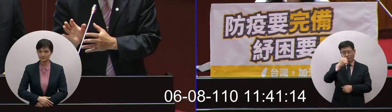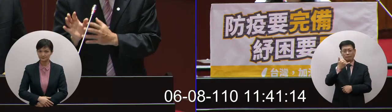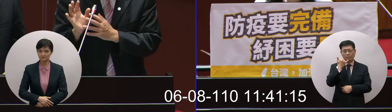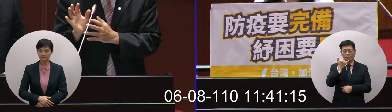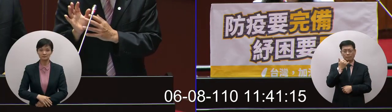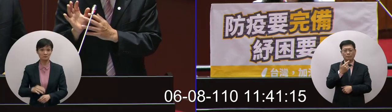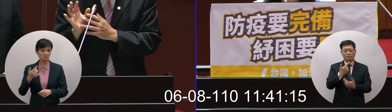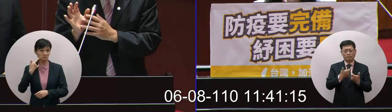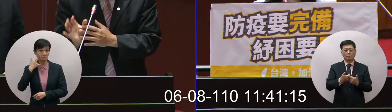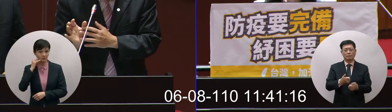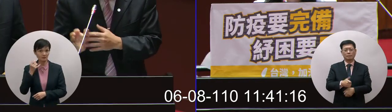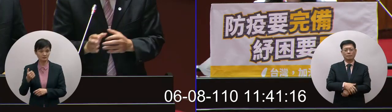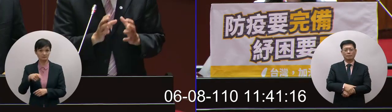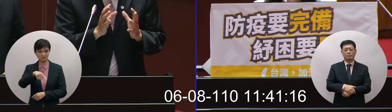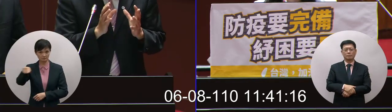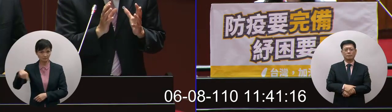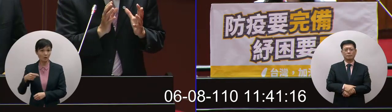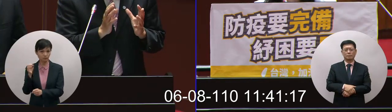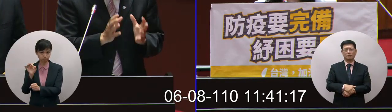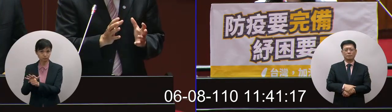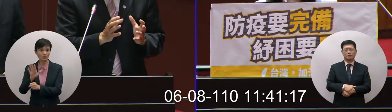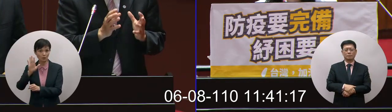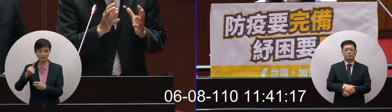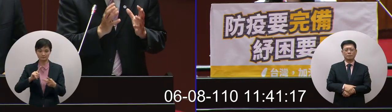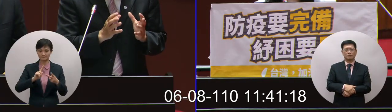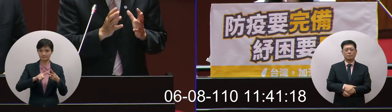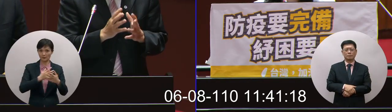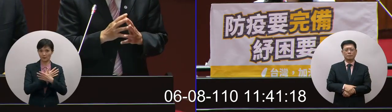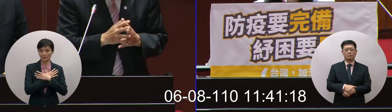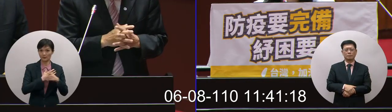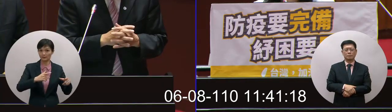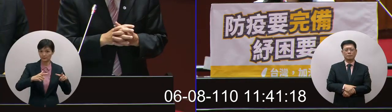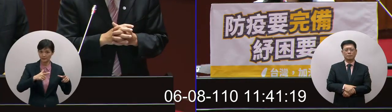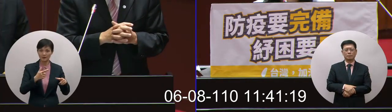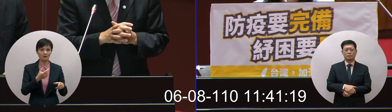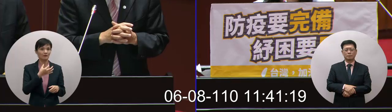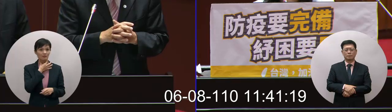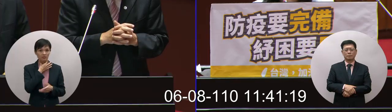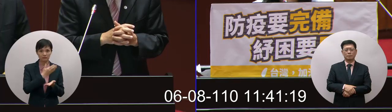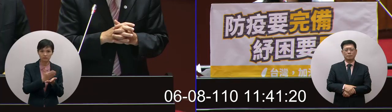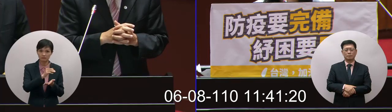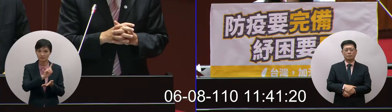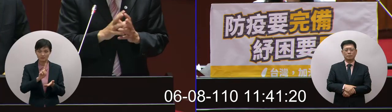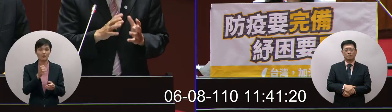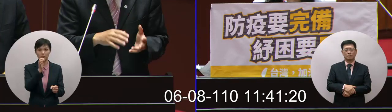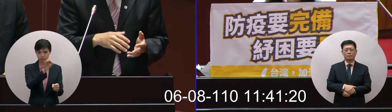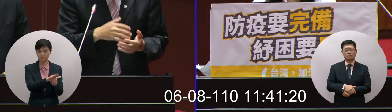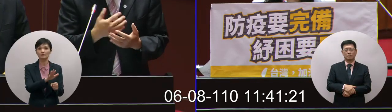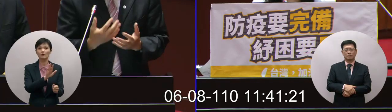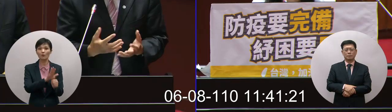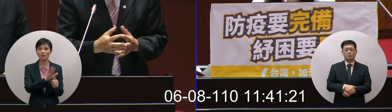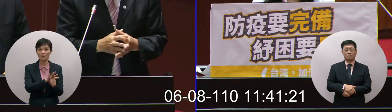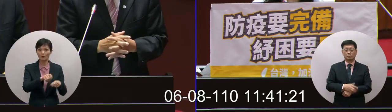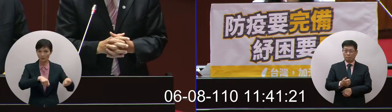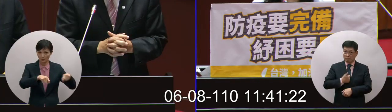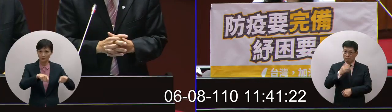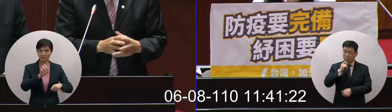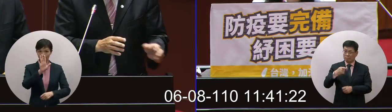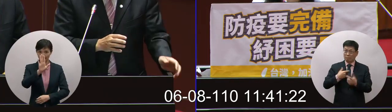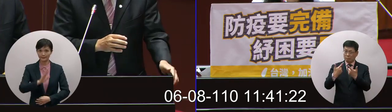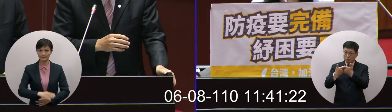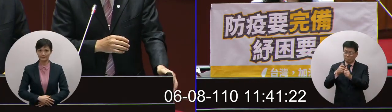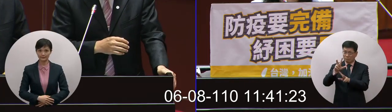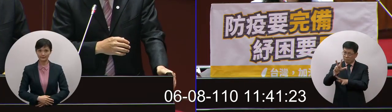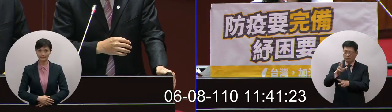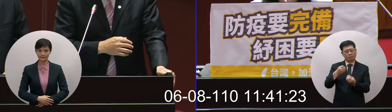对家长补贴的协助，另外对幼儿园也采取纾困的 这样的计划哈，这个是在 实际上在落实层面上，